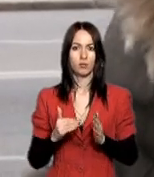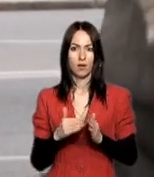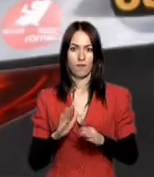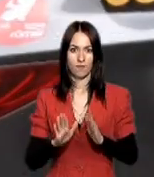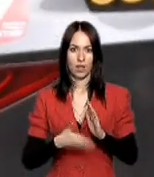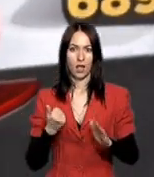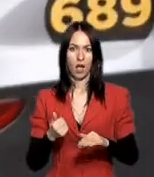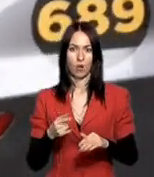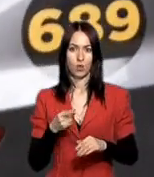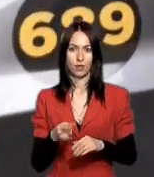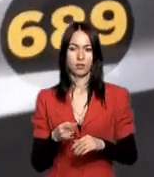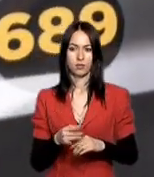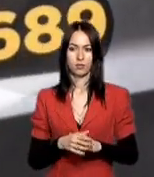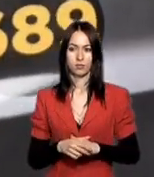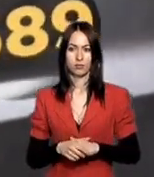таксі.